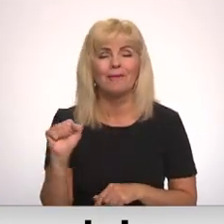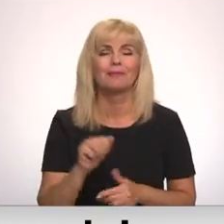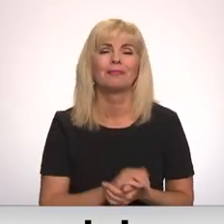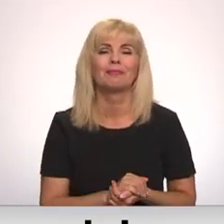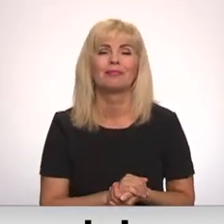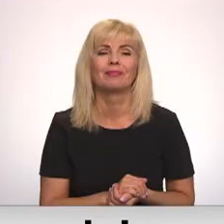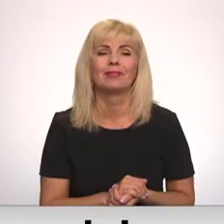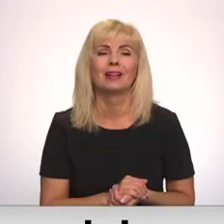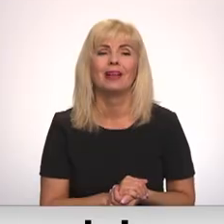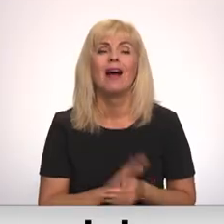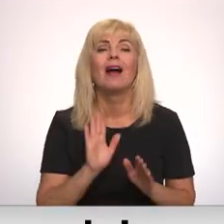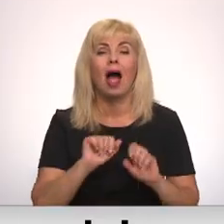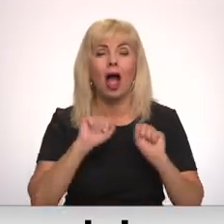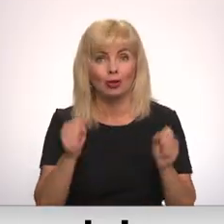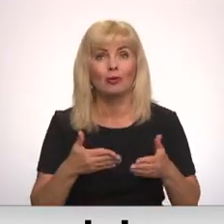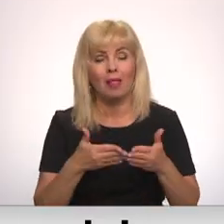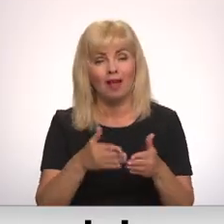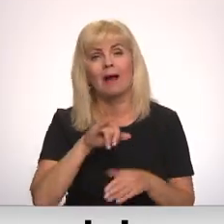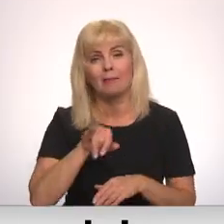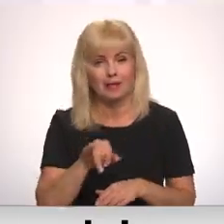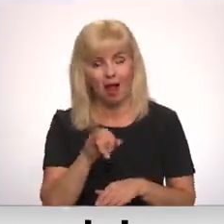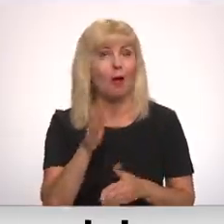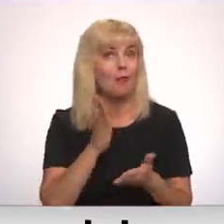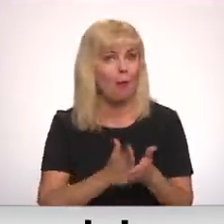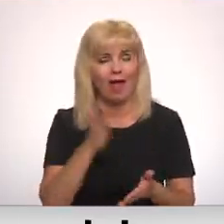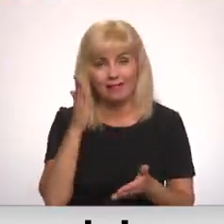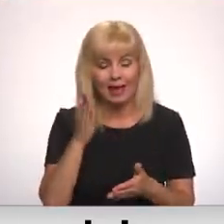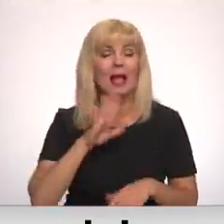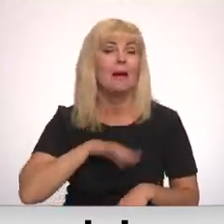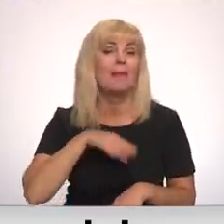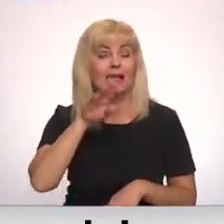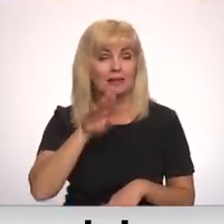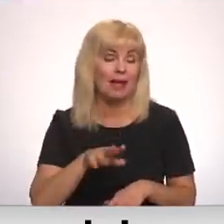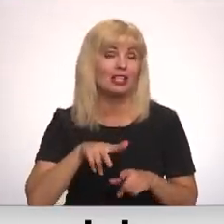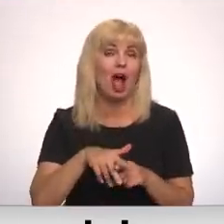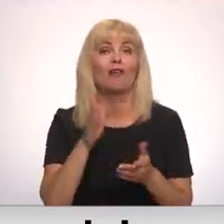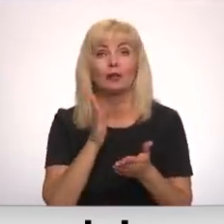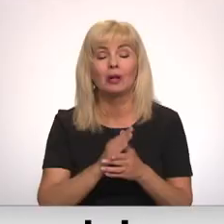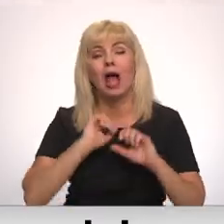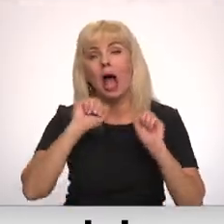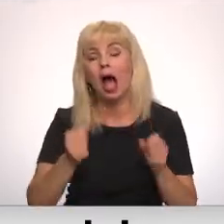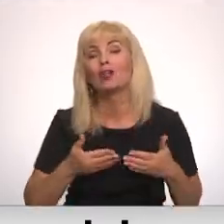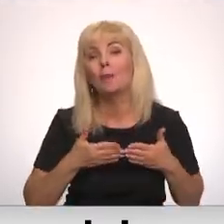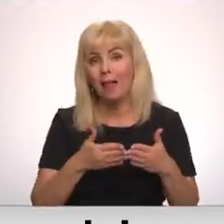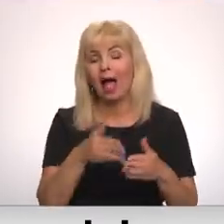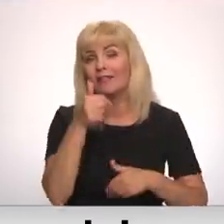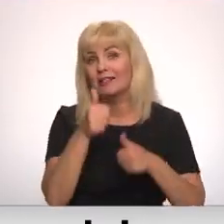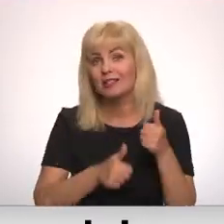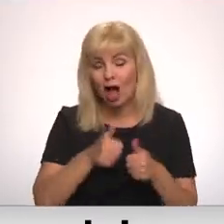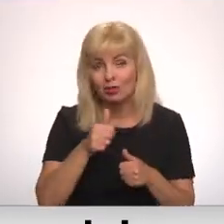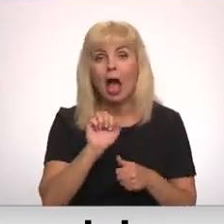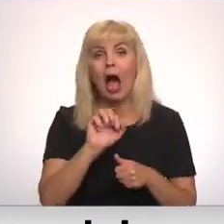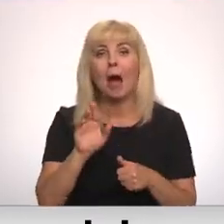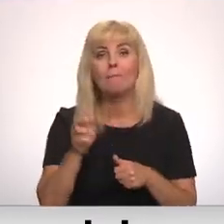noteikti. Arī ar ātrumlaivām? Jā, tieši noteikti. Jau pēc mēneša Jelgavā notiks ātrumlaivu sacensības, kurās